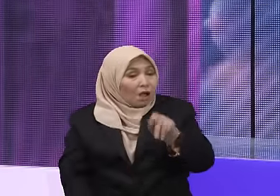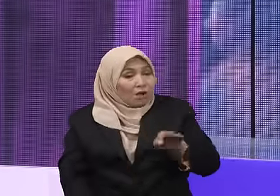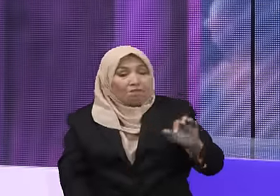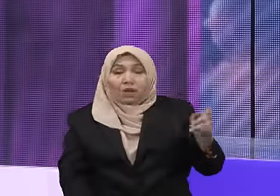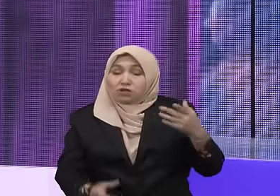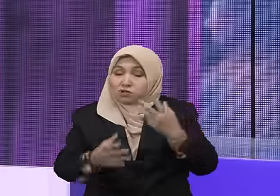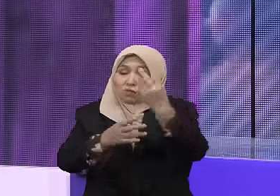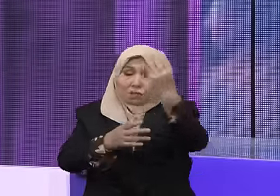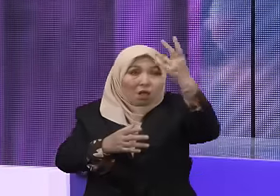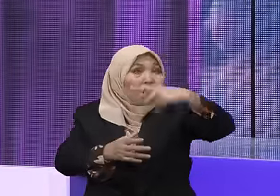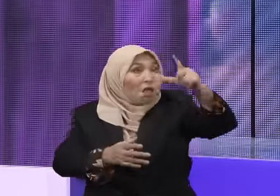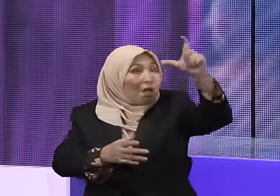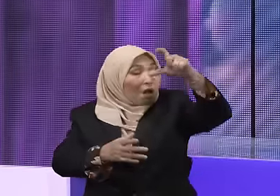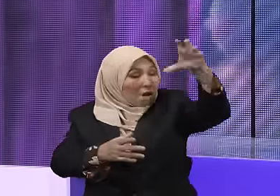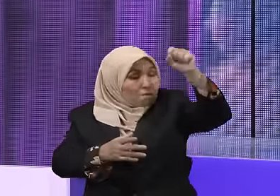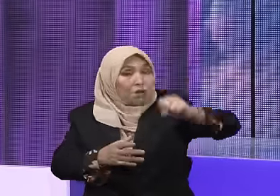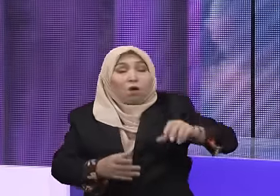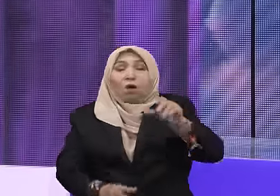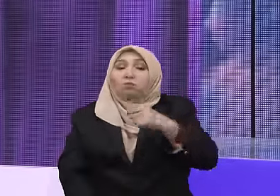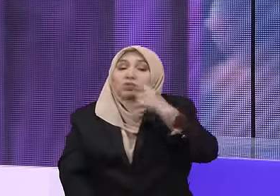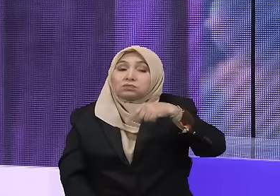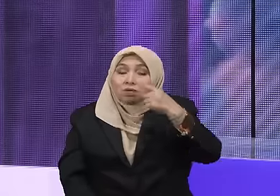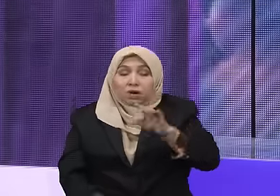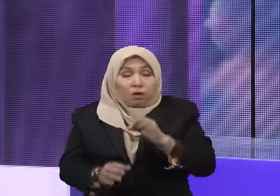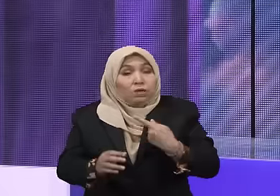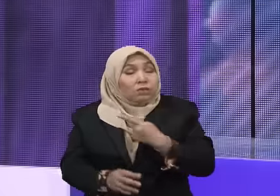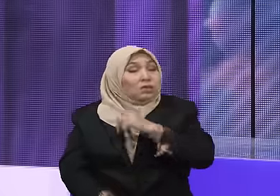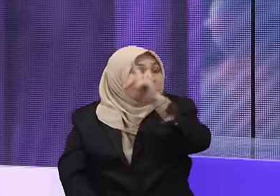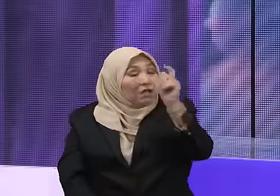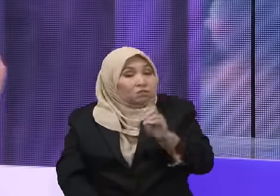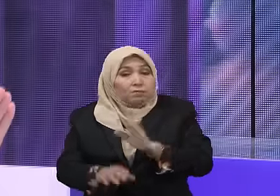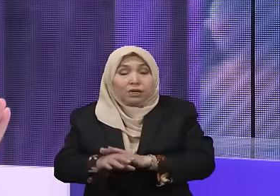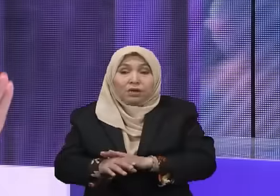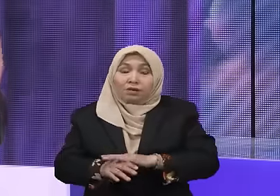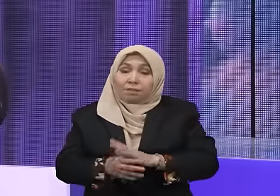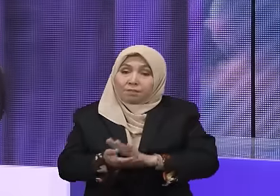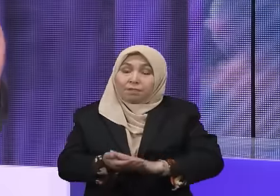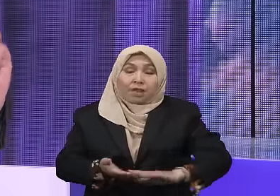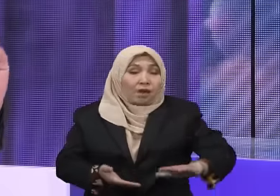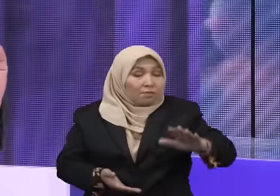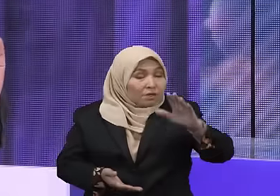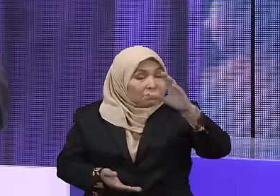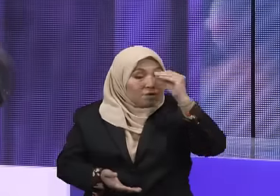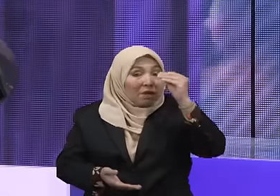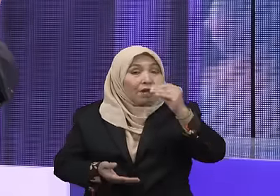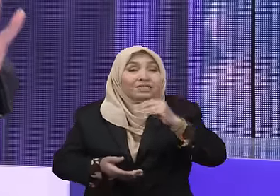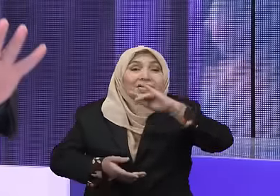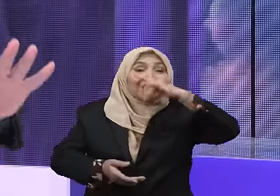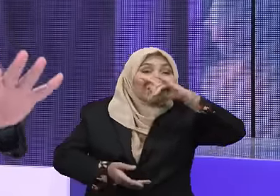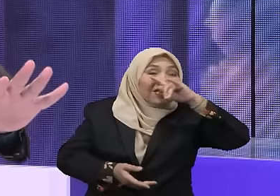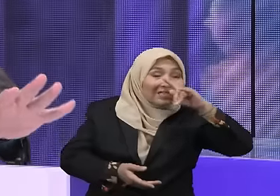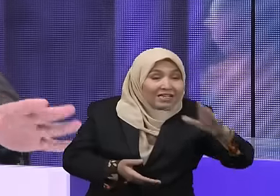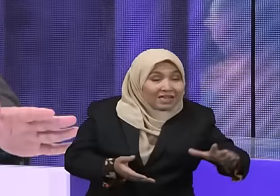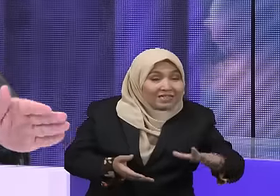selepas terbenam itu, ada perkataan qala. Maksudnya sebenarnya kalau kita tanya kepada anak kecil, kan, bila kita tanya kepada anak kecil